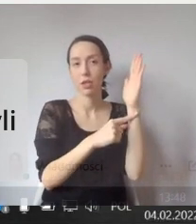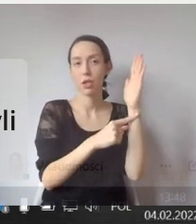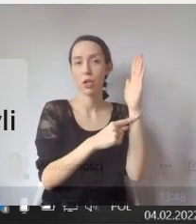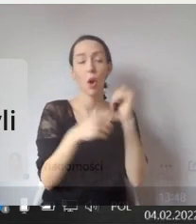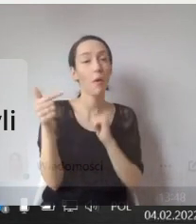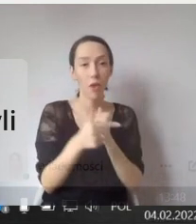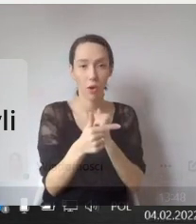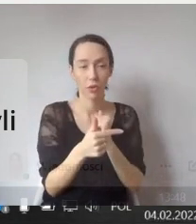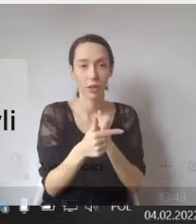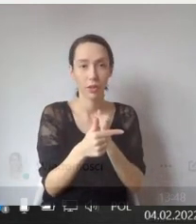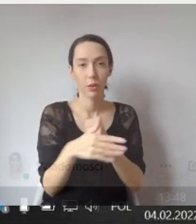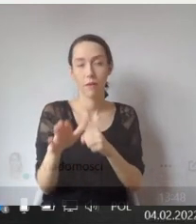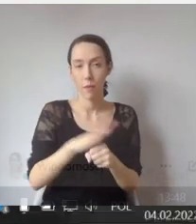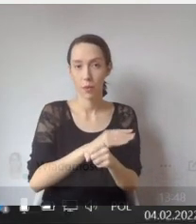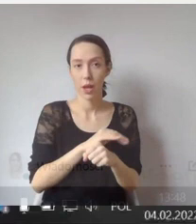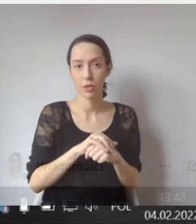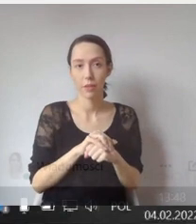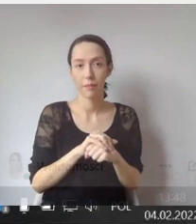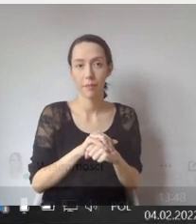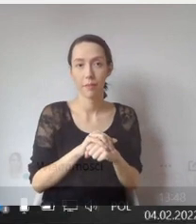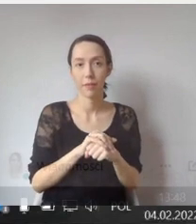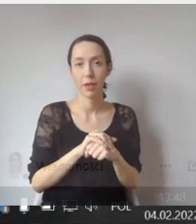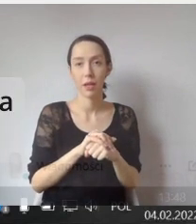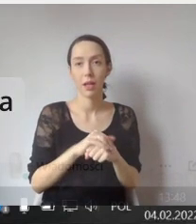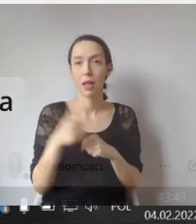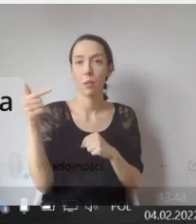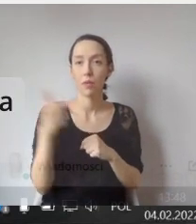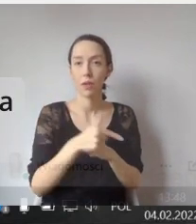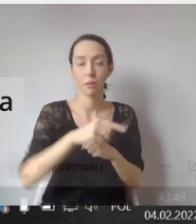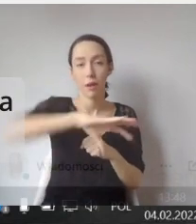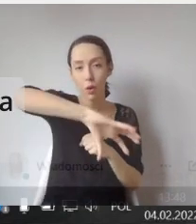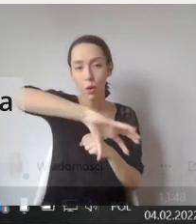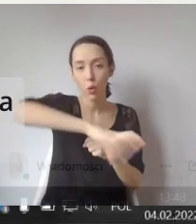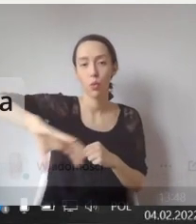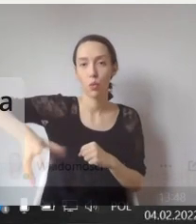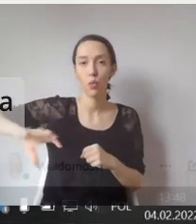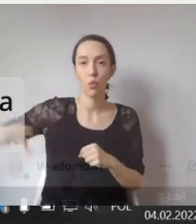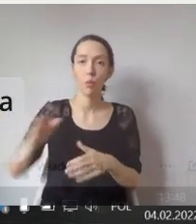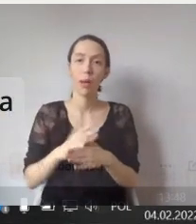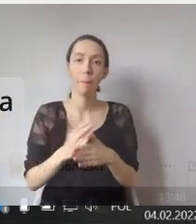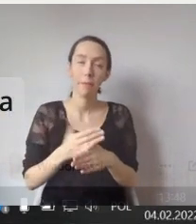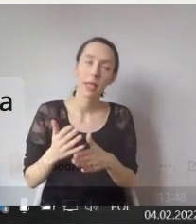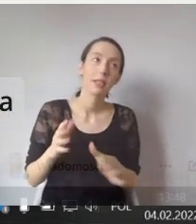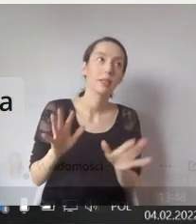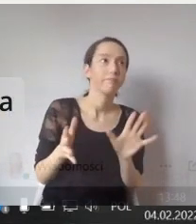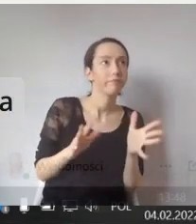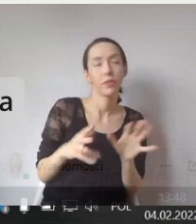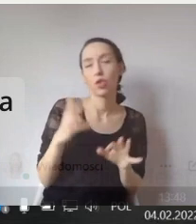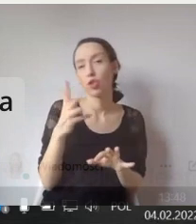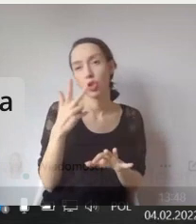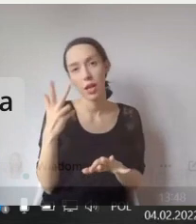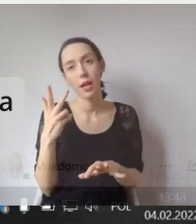obowiązki, które wykonujecie. One powinny być zgrupowane. Powinno tutaj być między, powiedzmy,